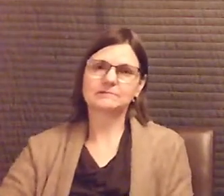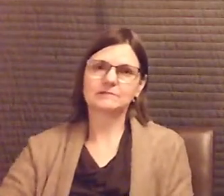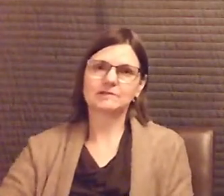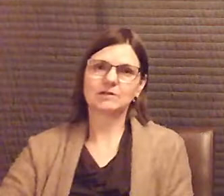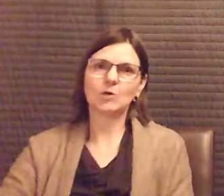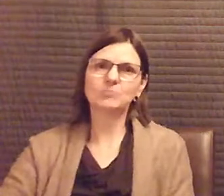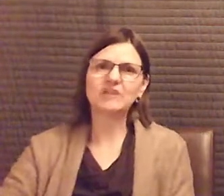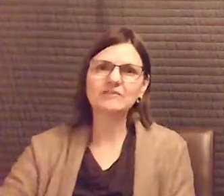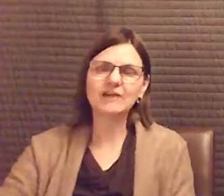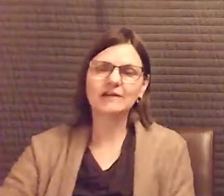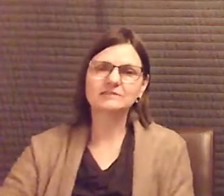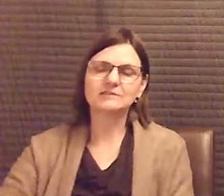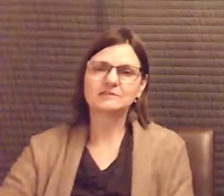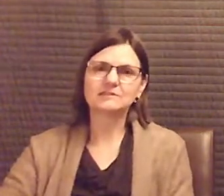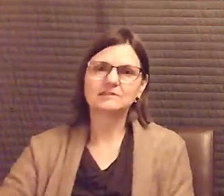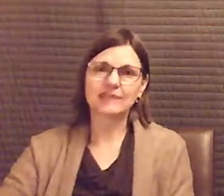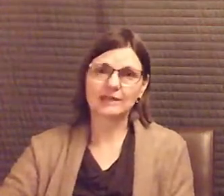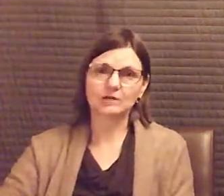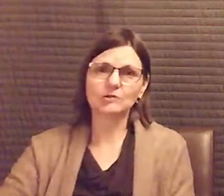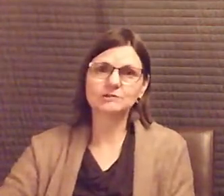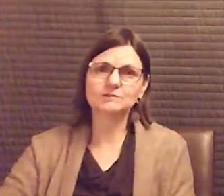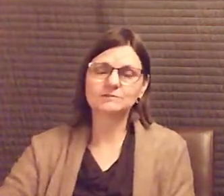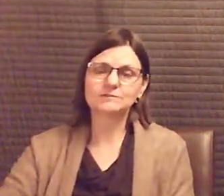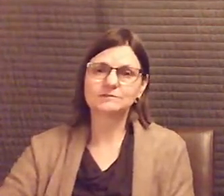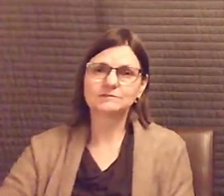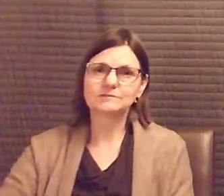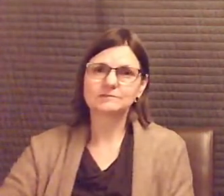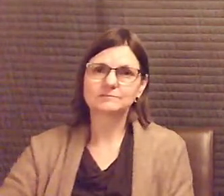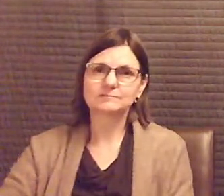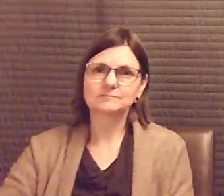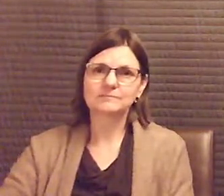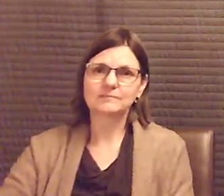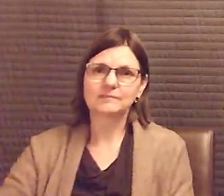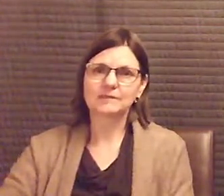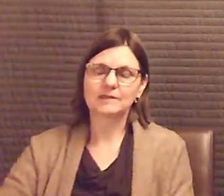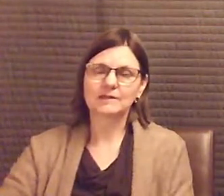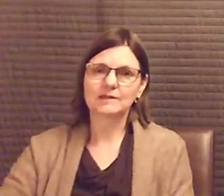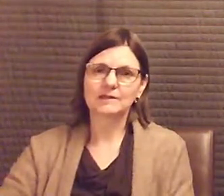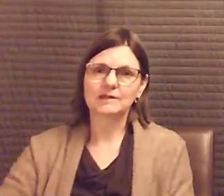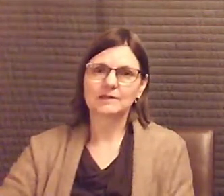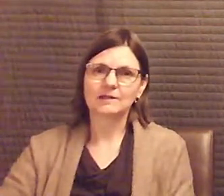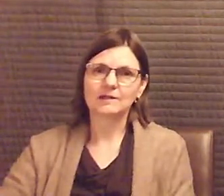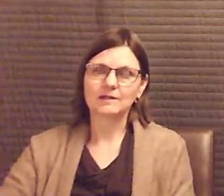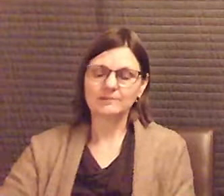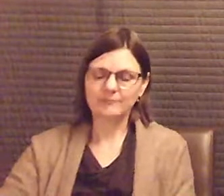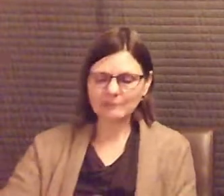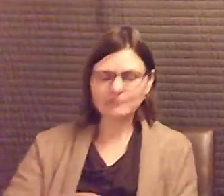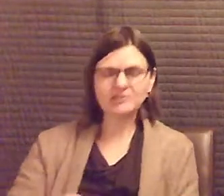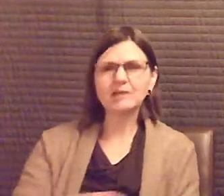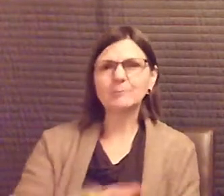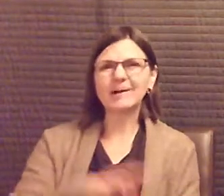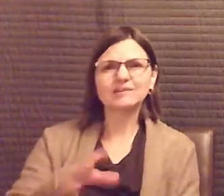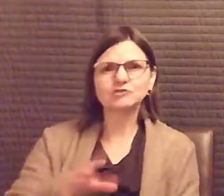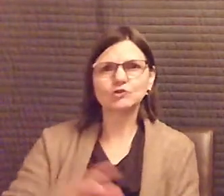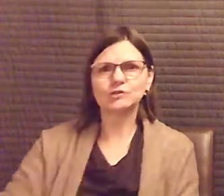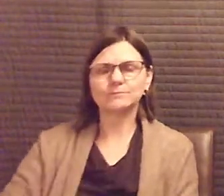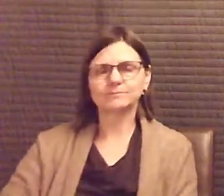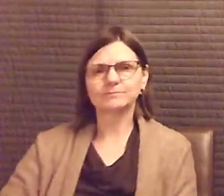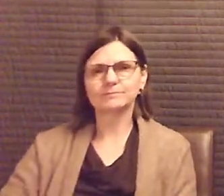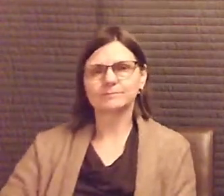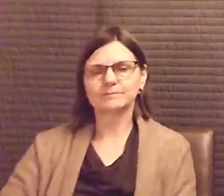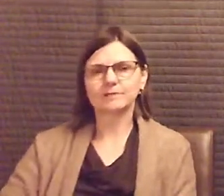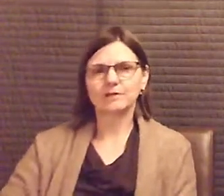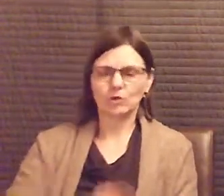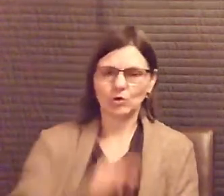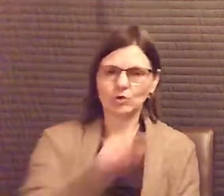rebellion opstandig heeft alleen god deze gekke jobs in een de mango in de baan vind je heel pakket zonder